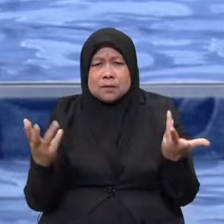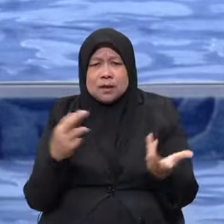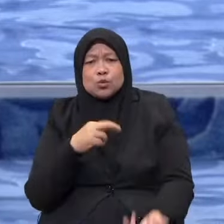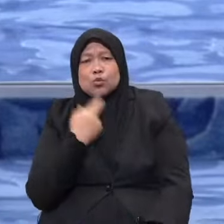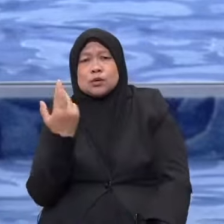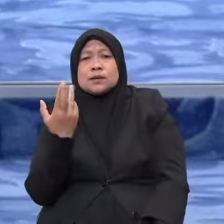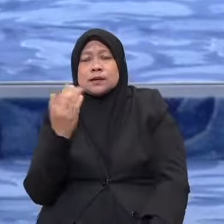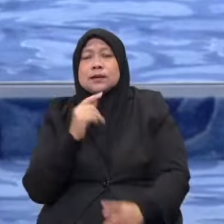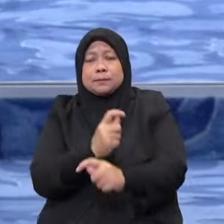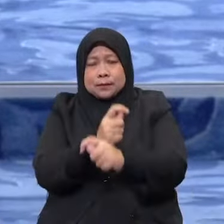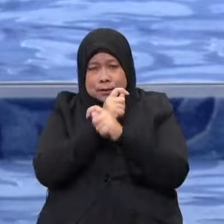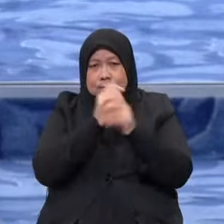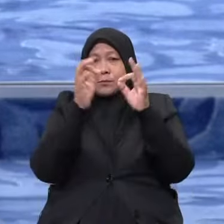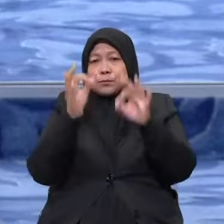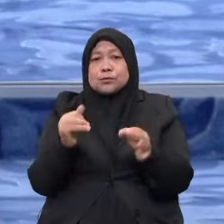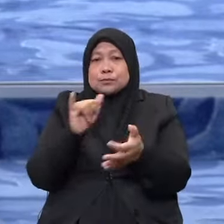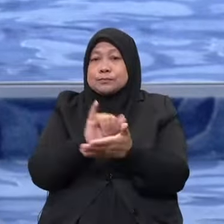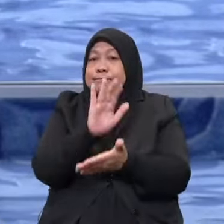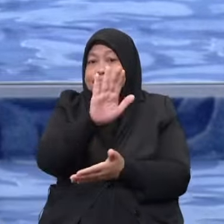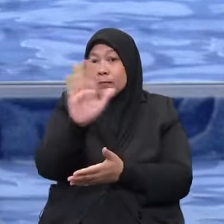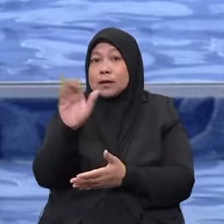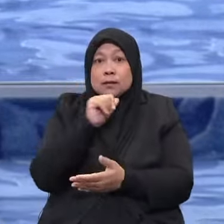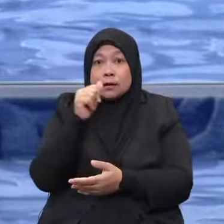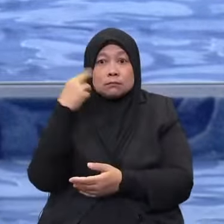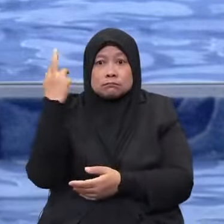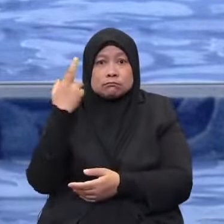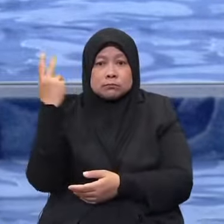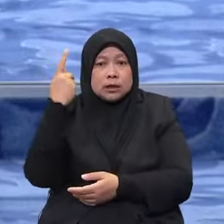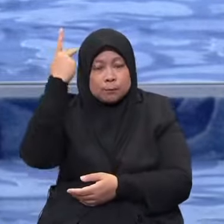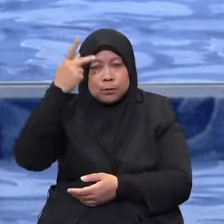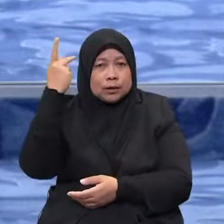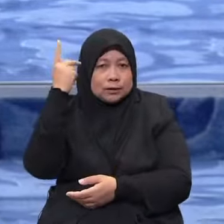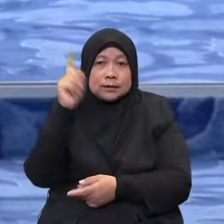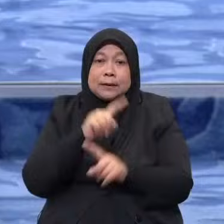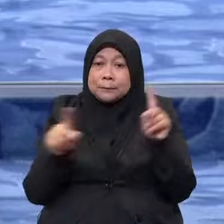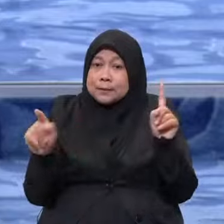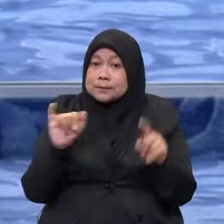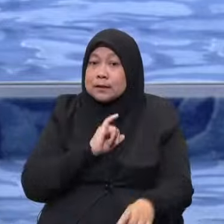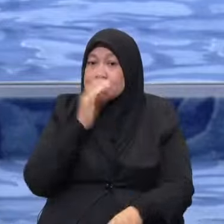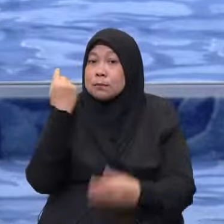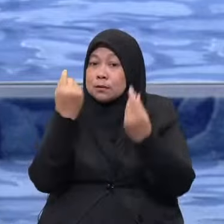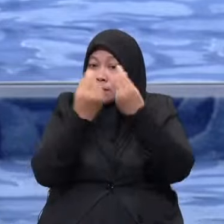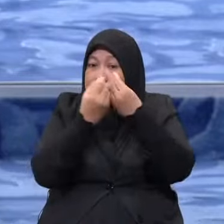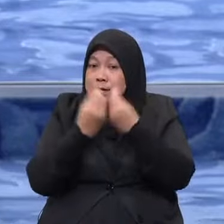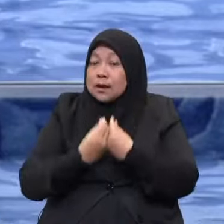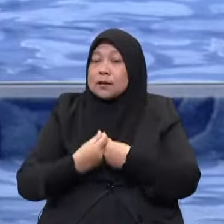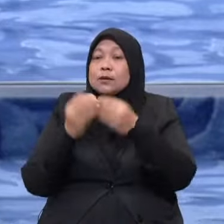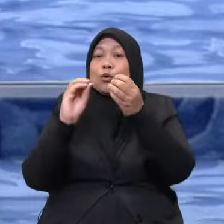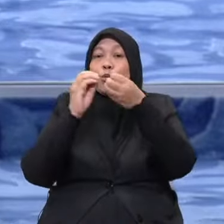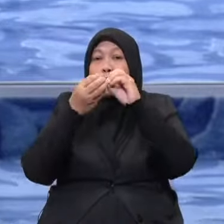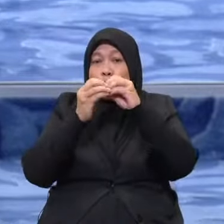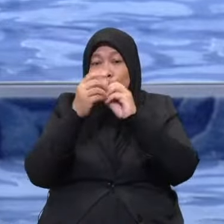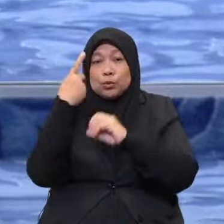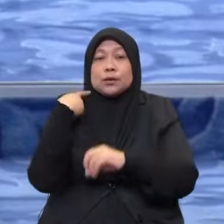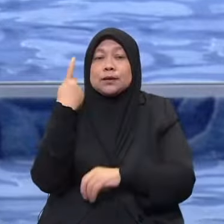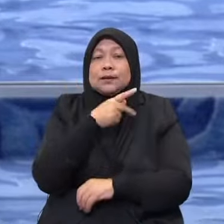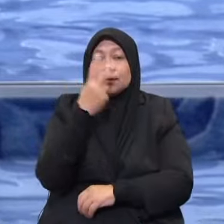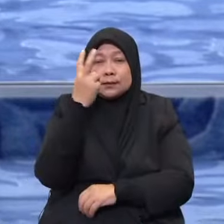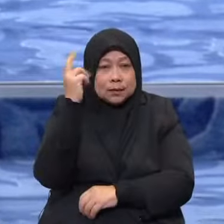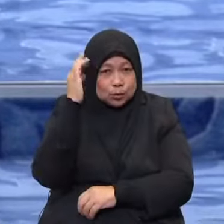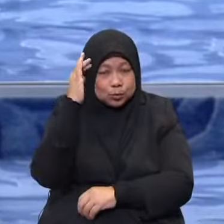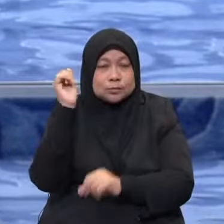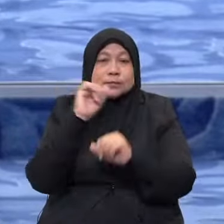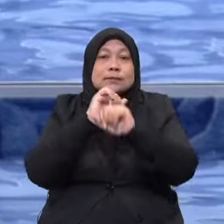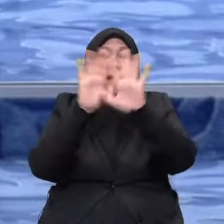pertahan. Saya pertahan keputusan itu. Saya tidak jadikan ini isu politik. Tapi saya nak bagi data dan angka supaya kita tahu